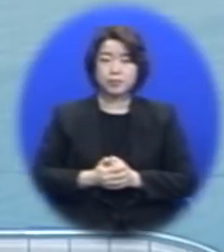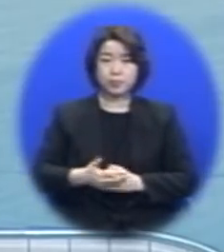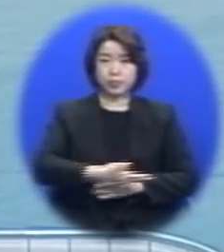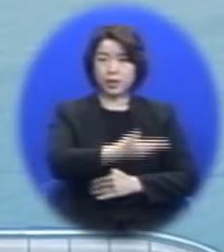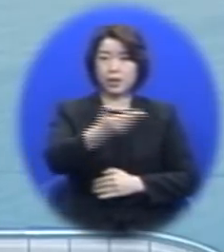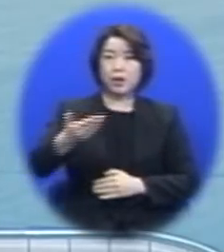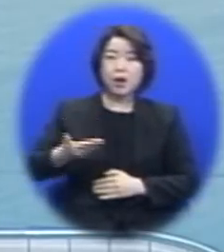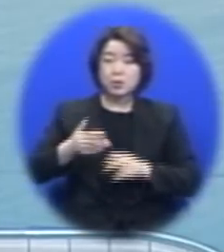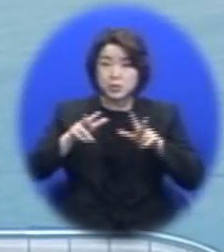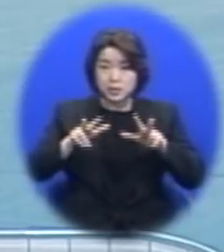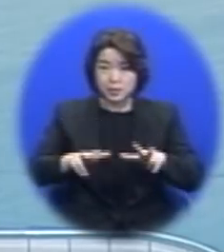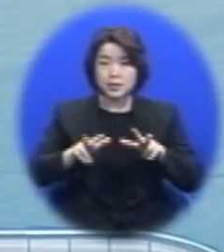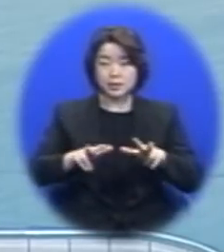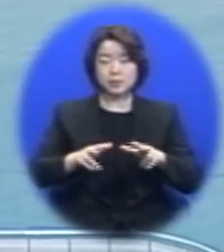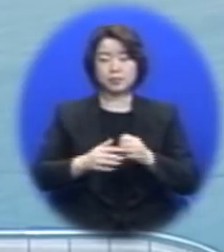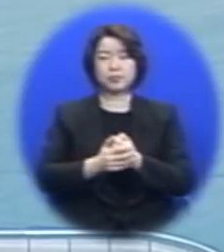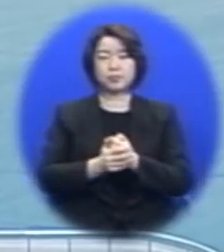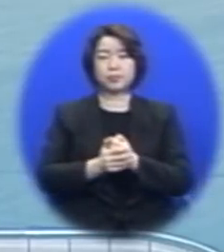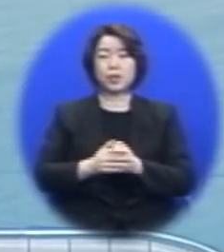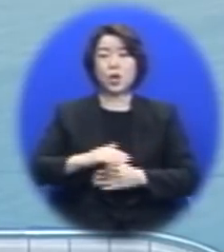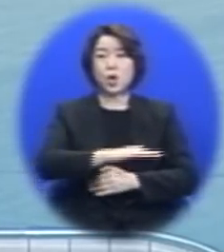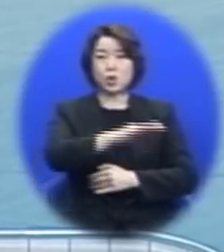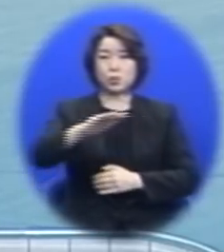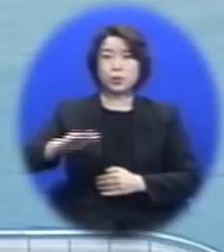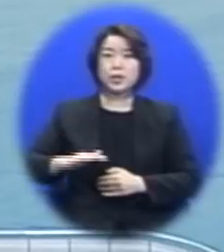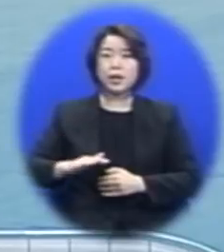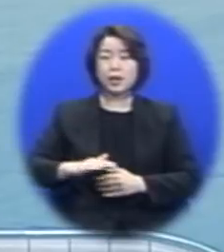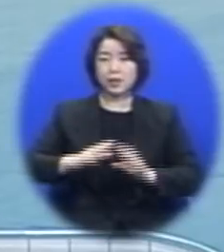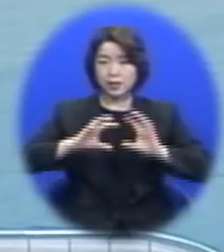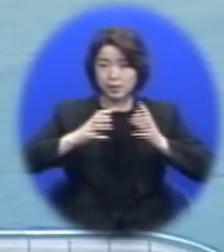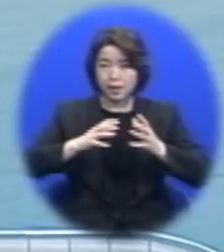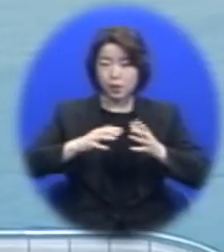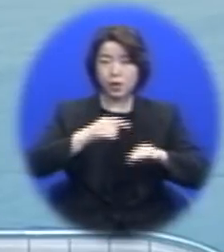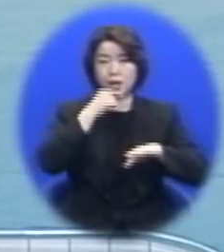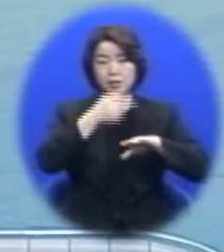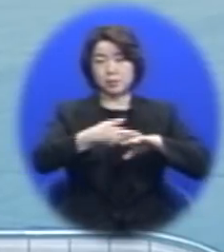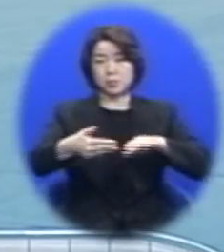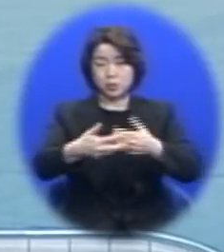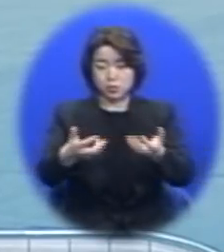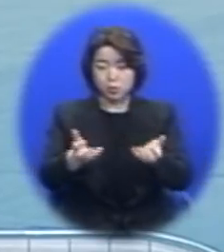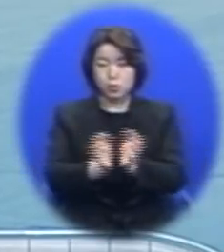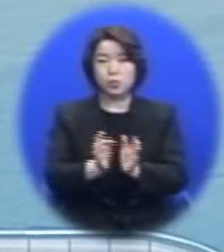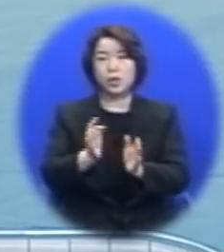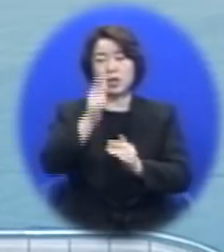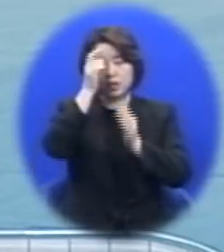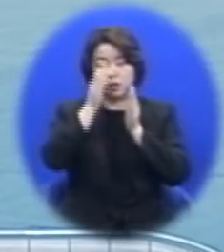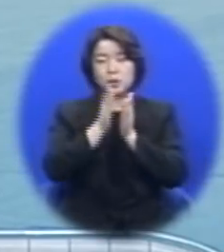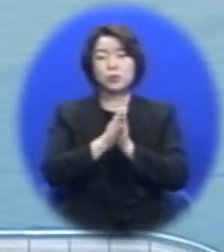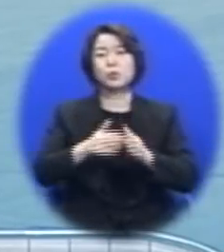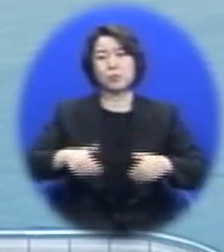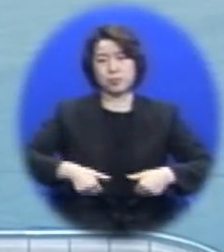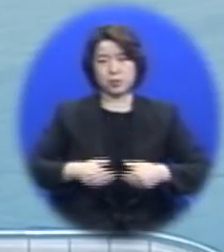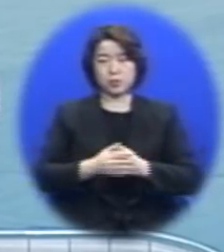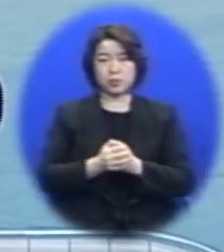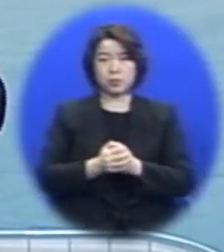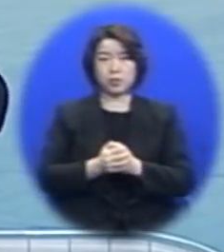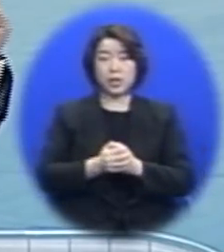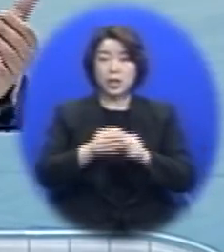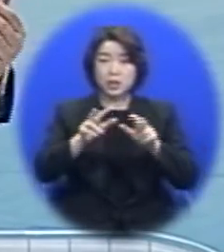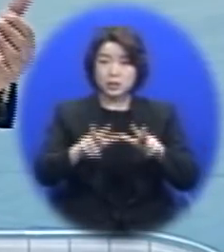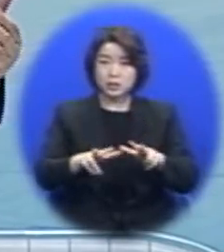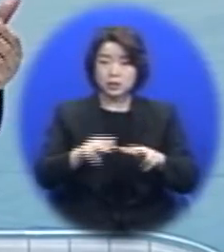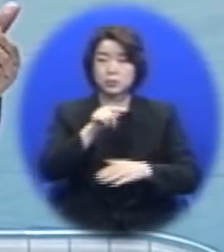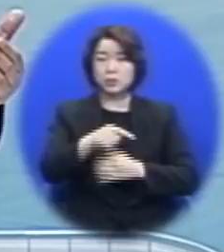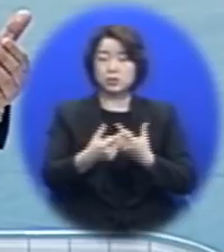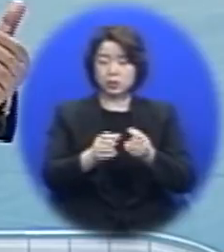여러분, 지금이야말로 우리가 우리 나라와 민족을 위해 기도해야 될 때입니다. 지금